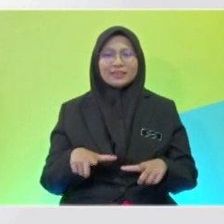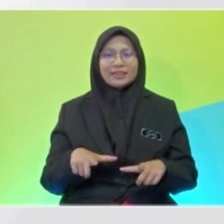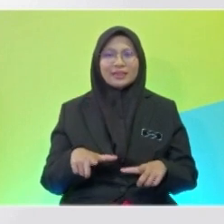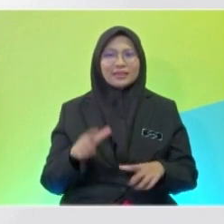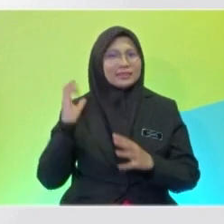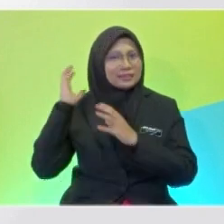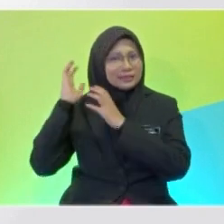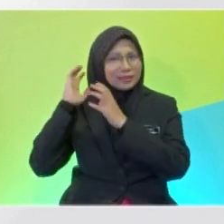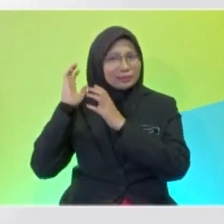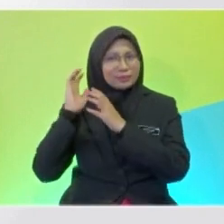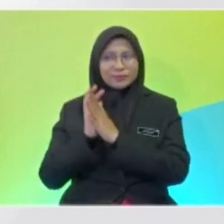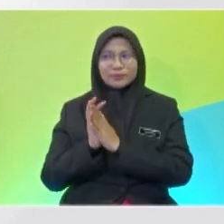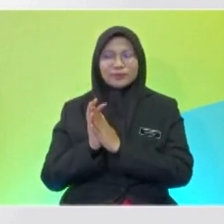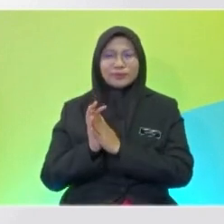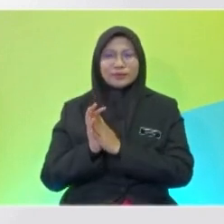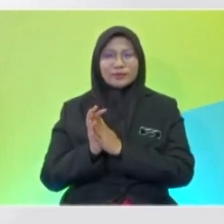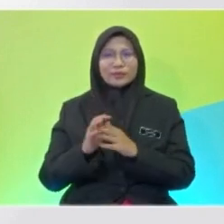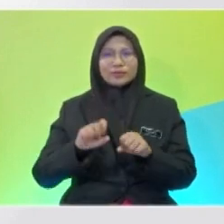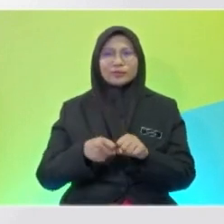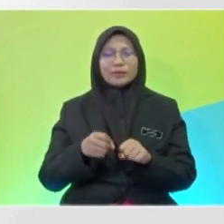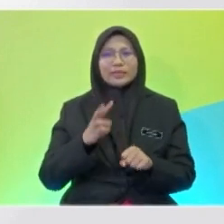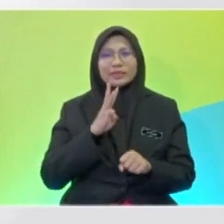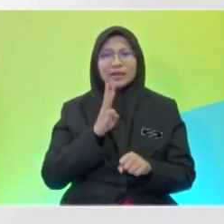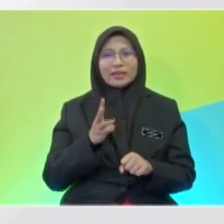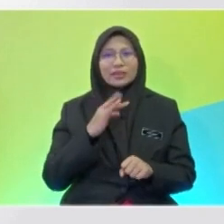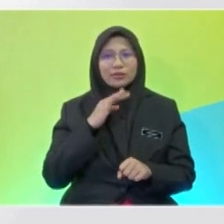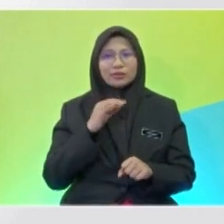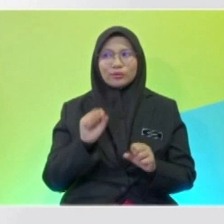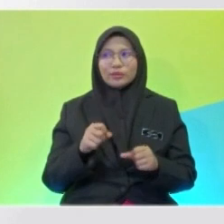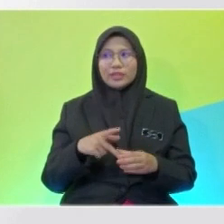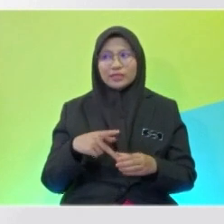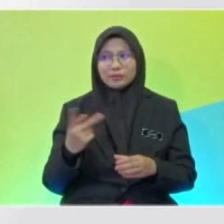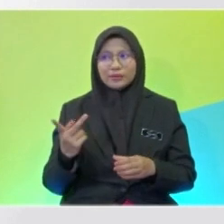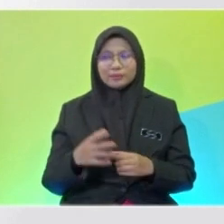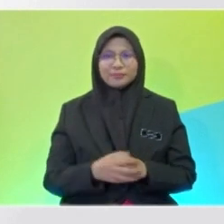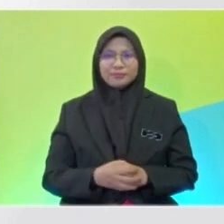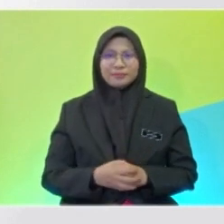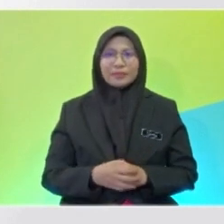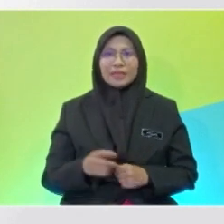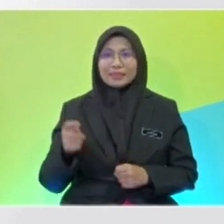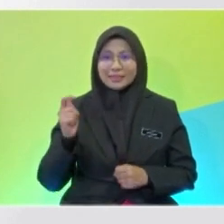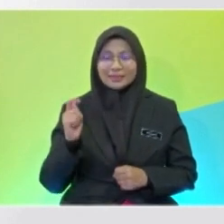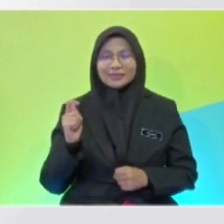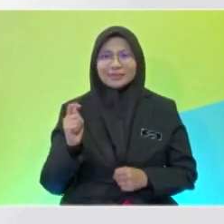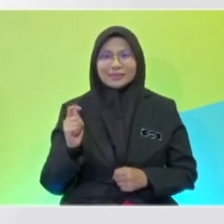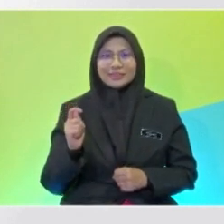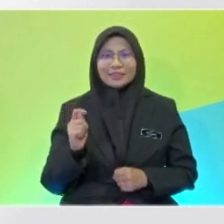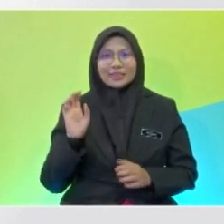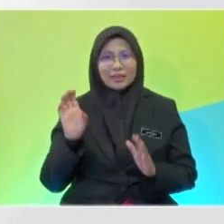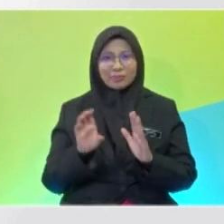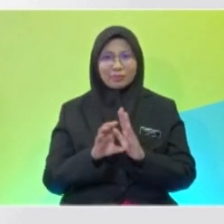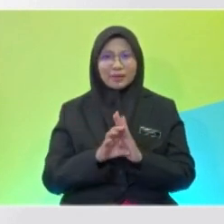supaya air kutu dapat dialirkan keluar nah oke itu adalah sebagai Amali yang dijalankan dibingkir kami ya